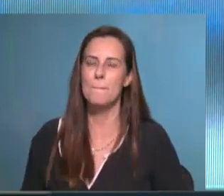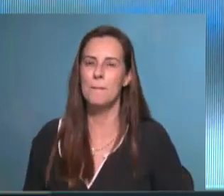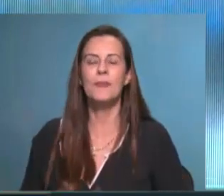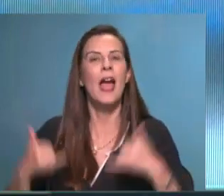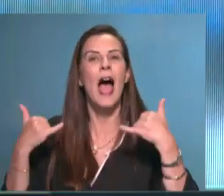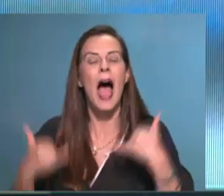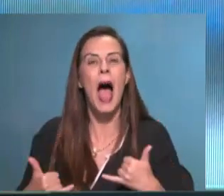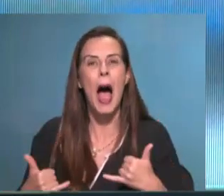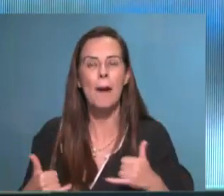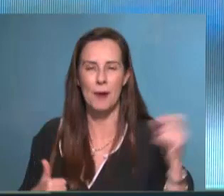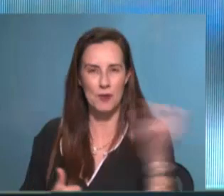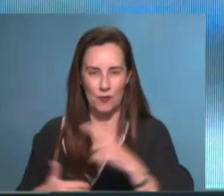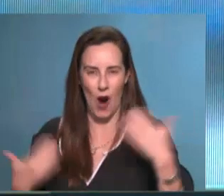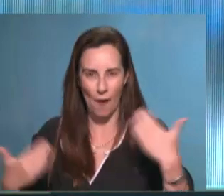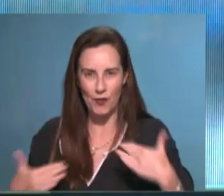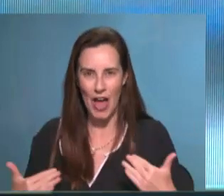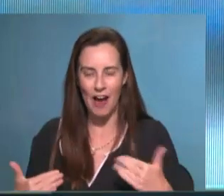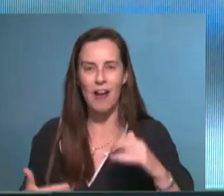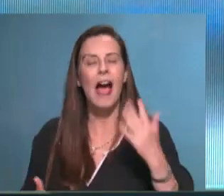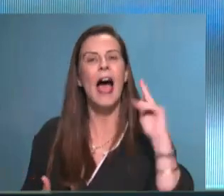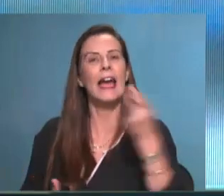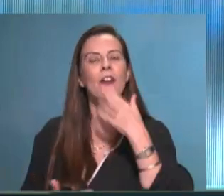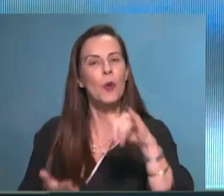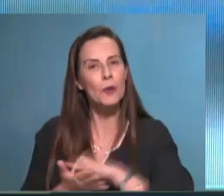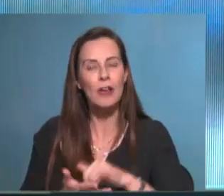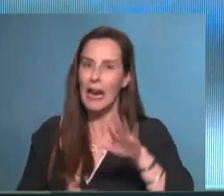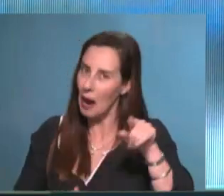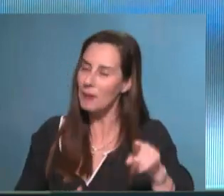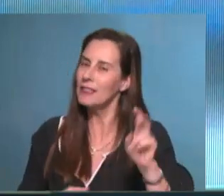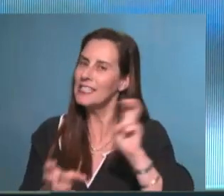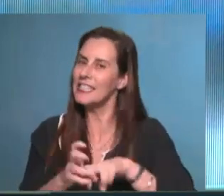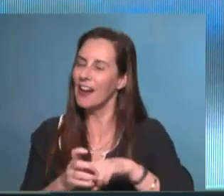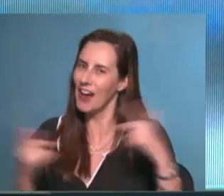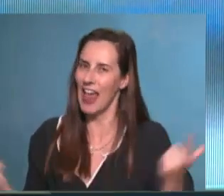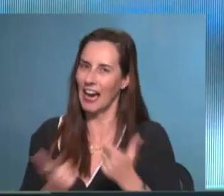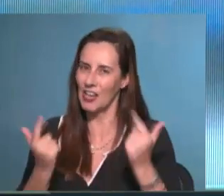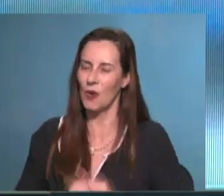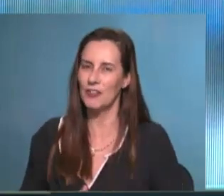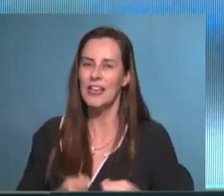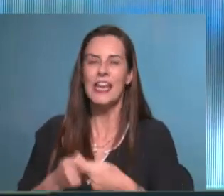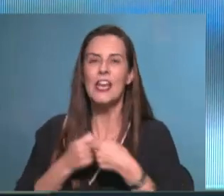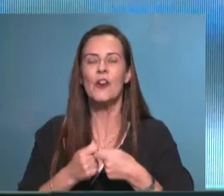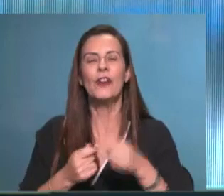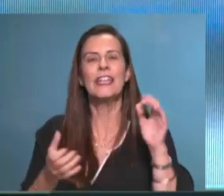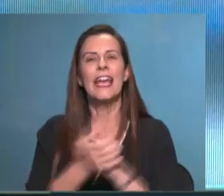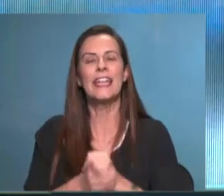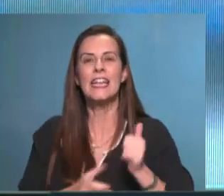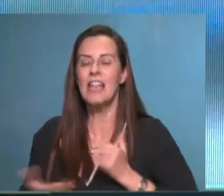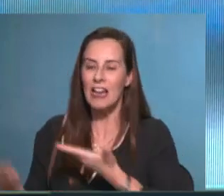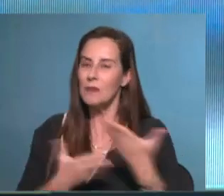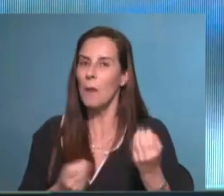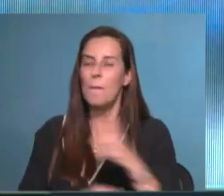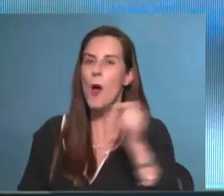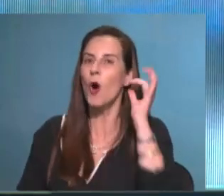הפעם, בשולי שבוע האופנה, הקהילה היהודית בניו יורק גם היא הצטרפה לחגיגות. ארגון ידידי צהל הזמין מאות נשים